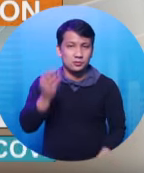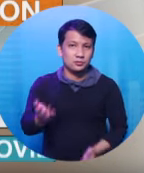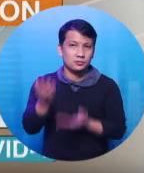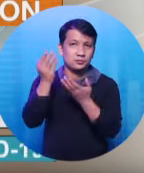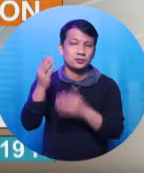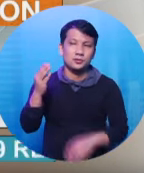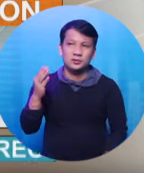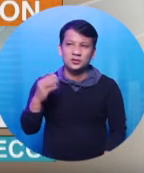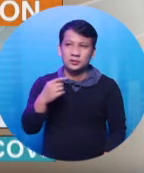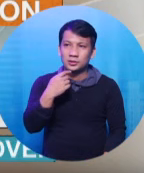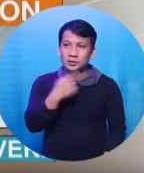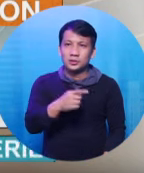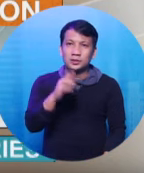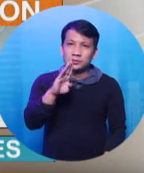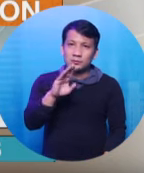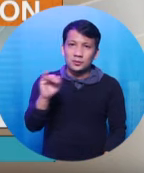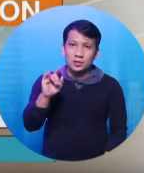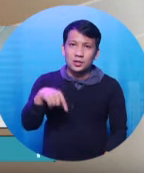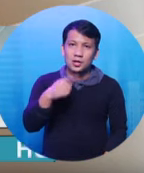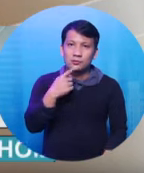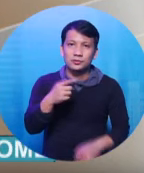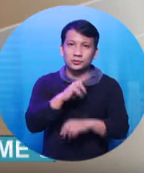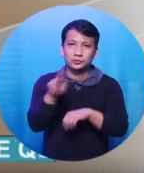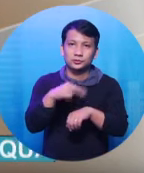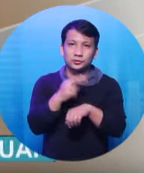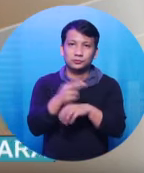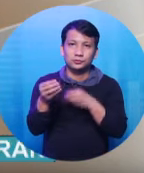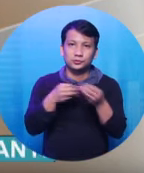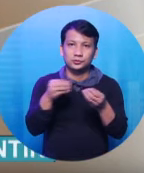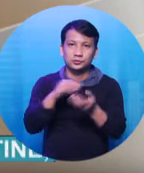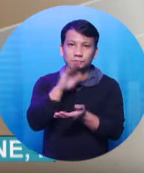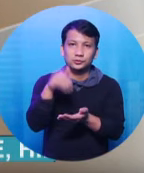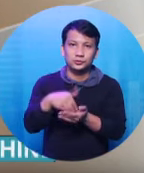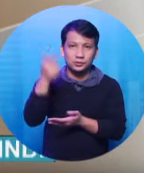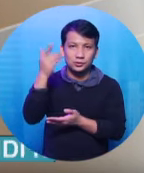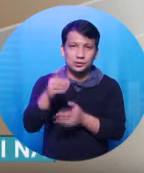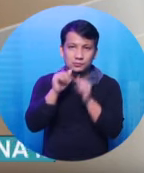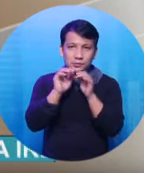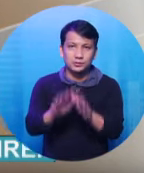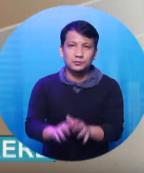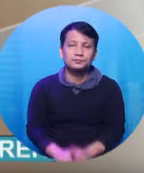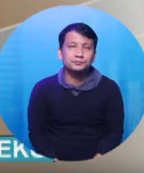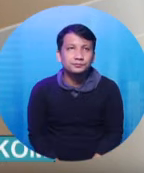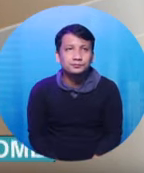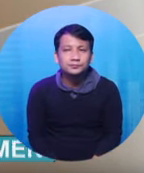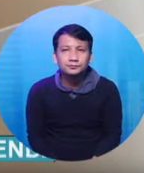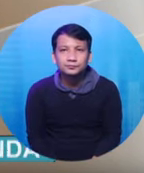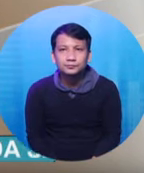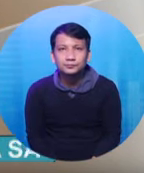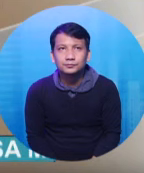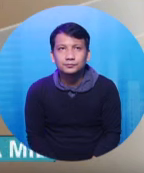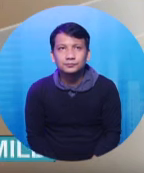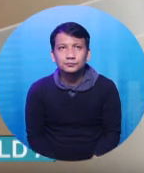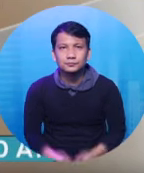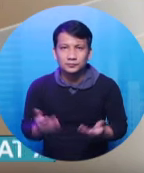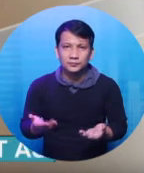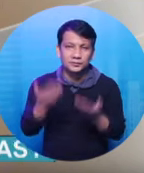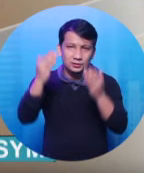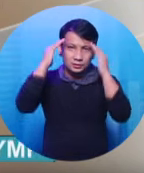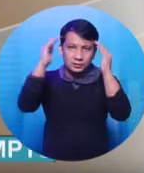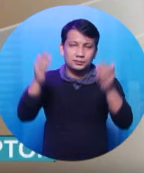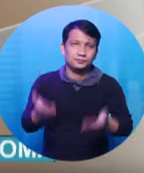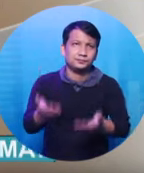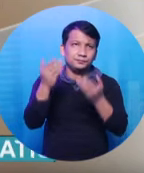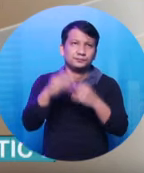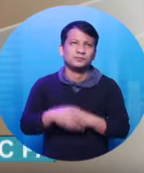Chief ng BI, Bureau of Immigration National Operations Center. God bless po, sir. Maraming salamat po. Mabuhay po kayo, sir.